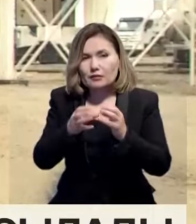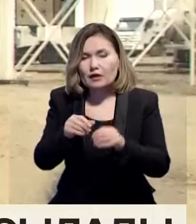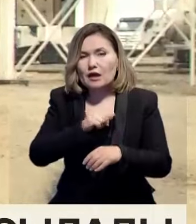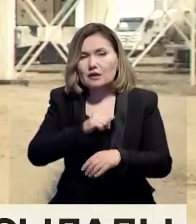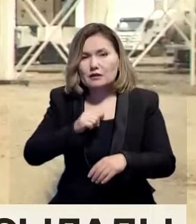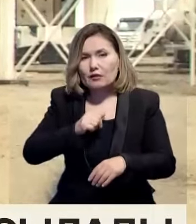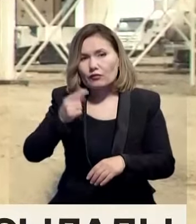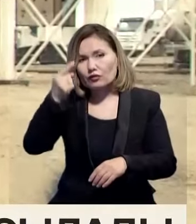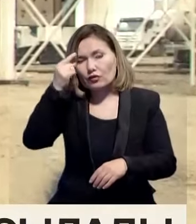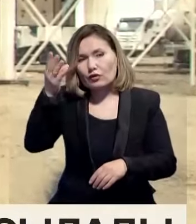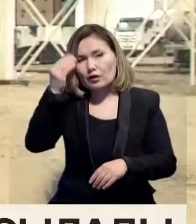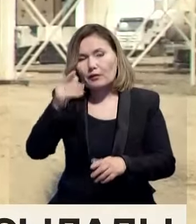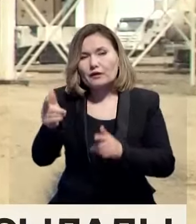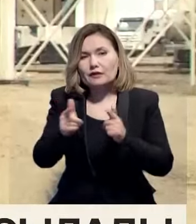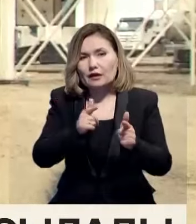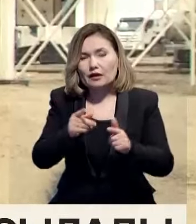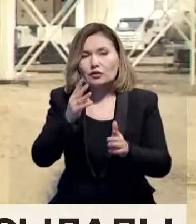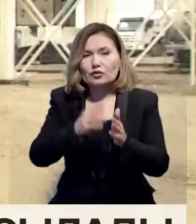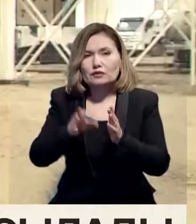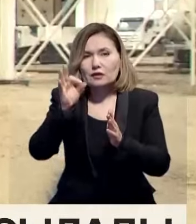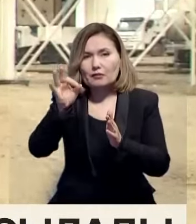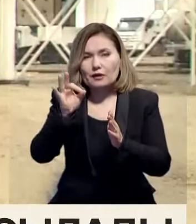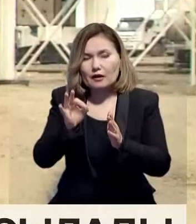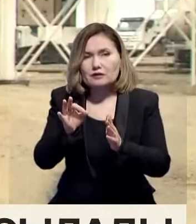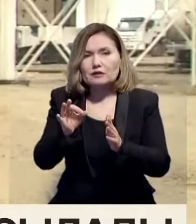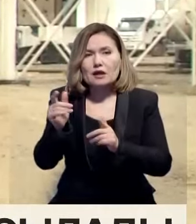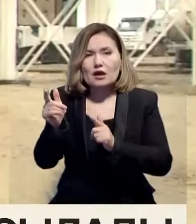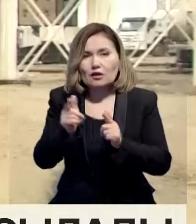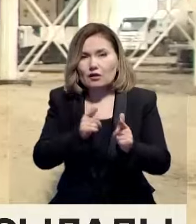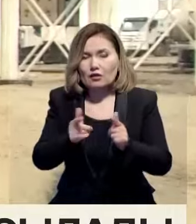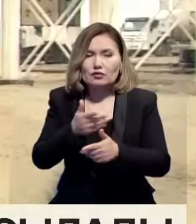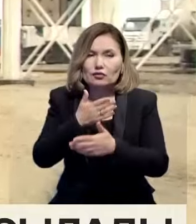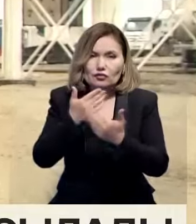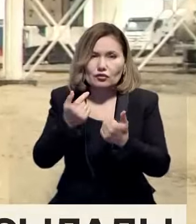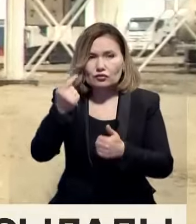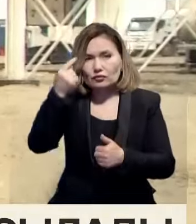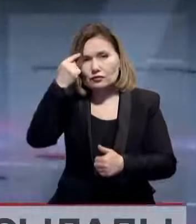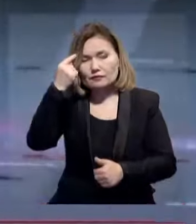бұл дайындық 90%-ға сәйкес емес сияқты.